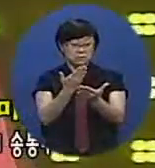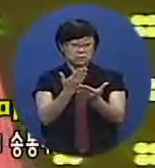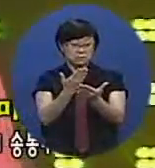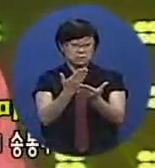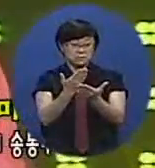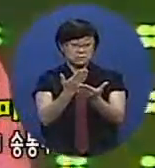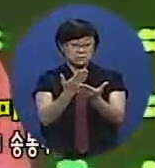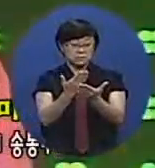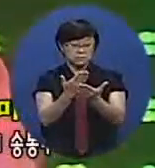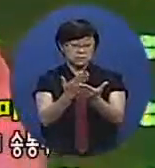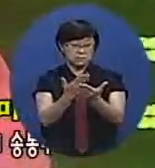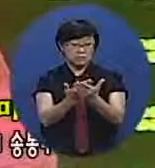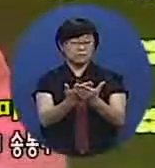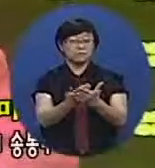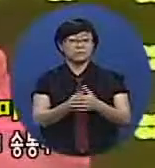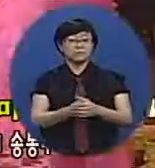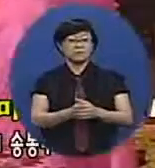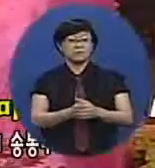용서하세요